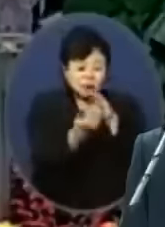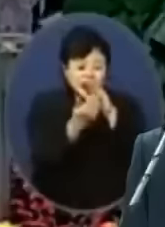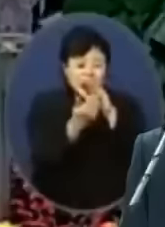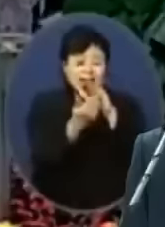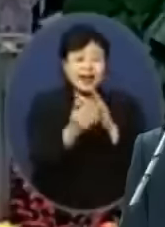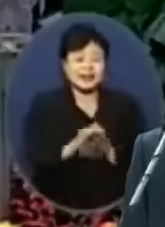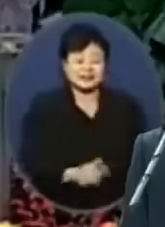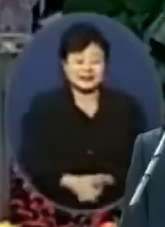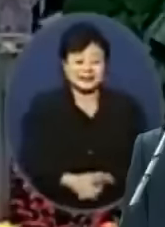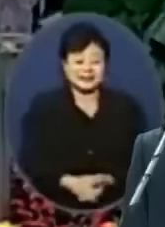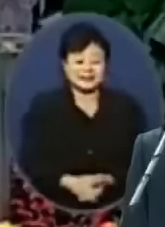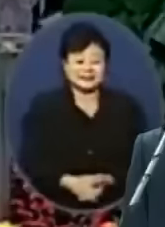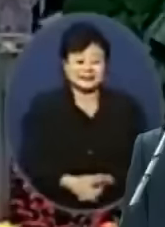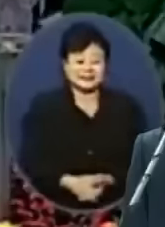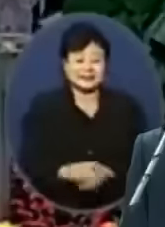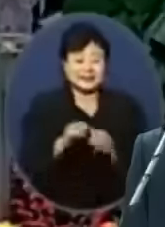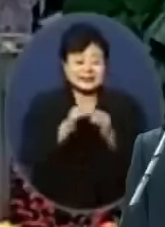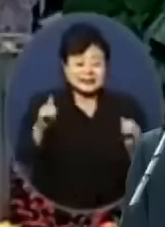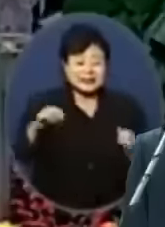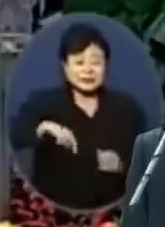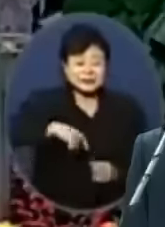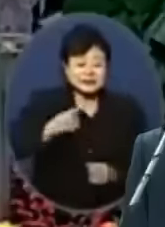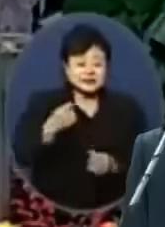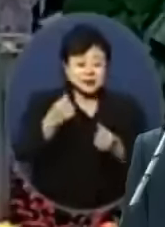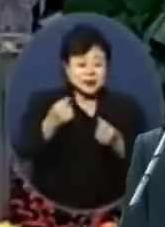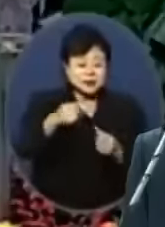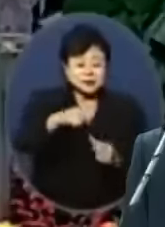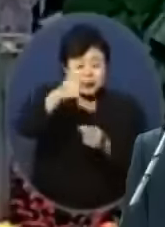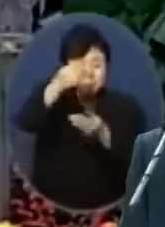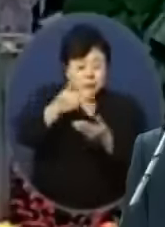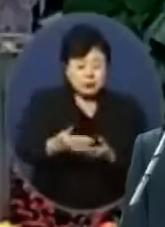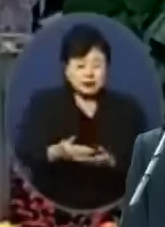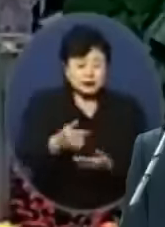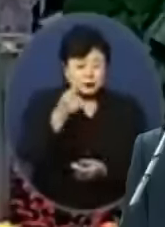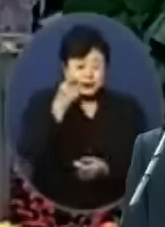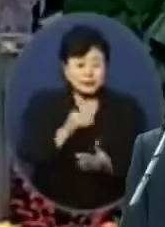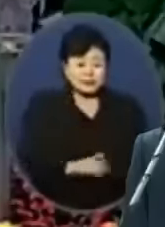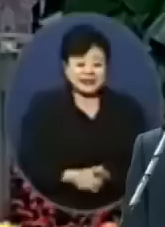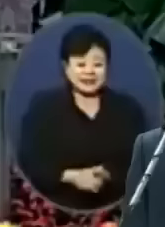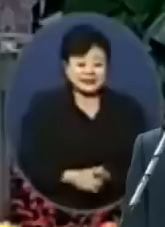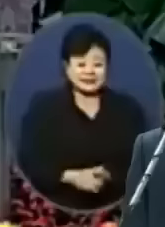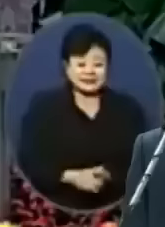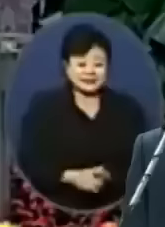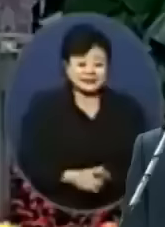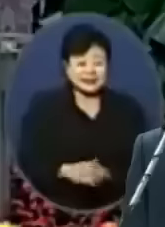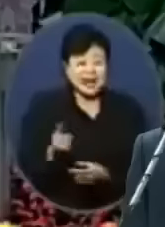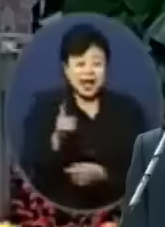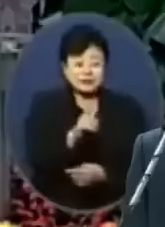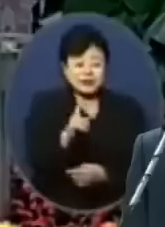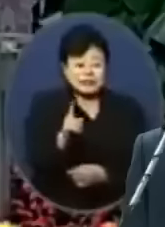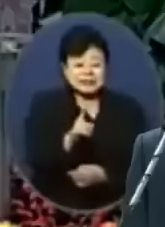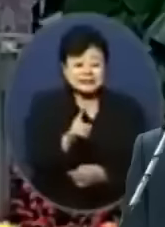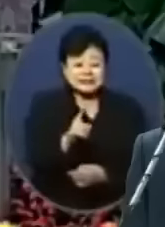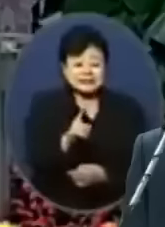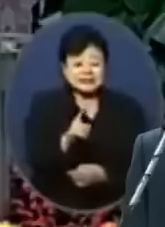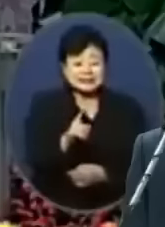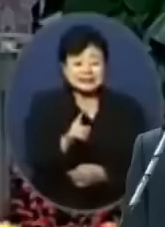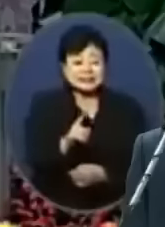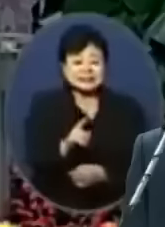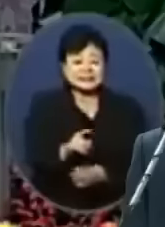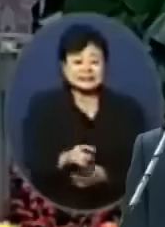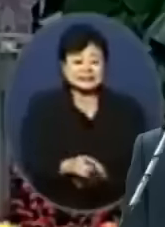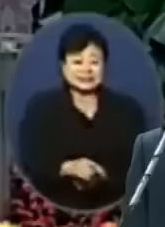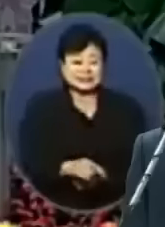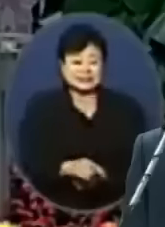것입니다. 인간은 스스로 힘으로 구원을 얻을 수 없습니다. 아무리 뛰기를 잘하는